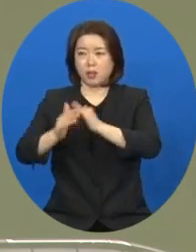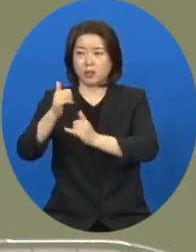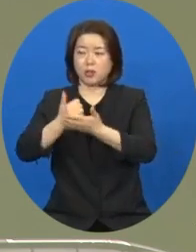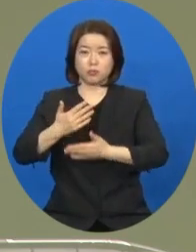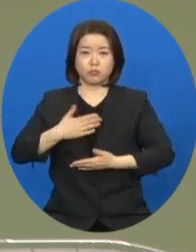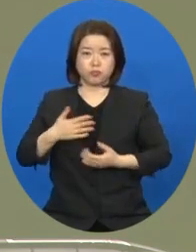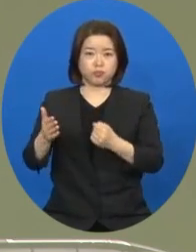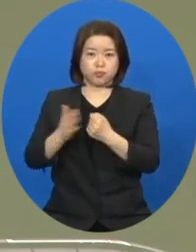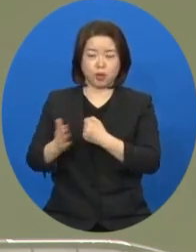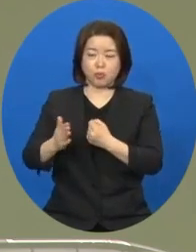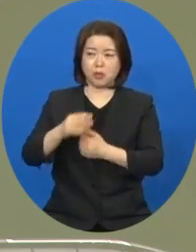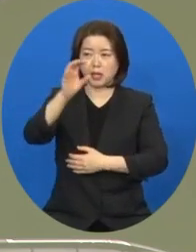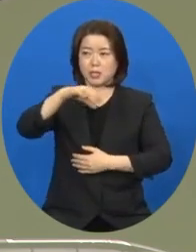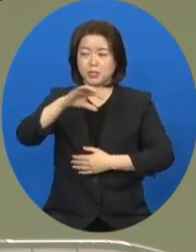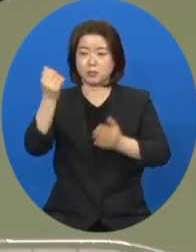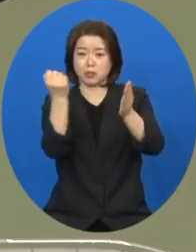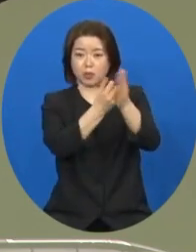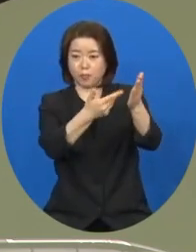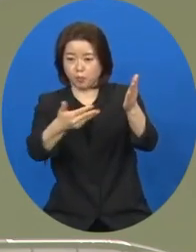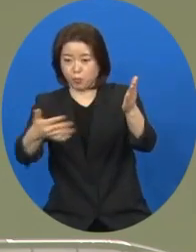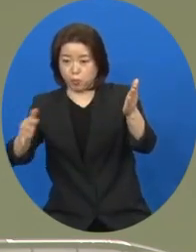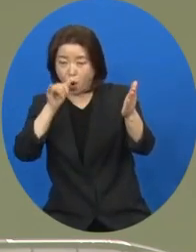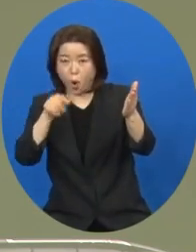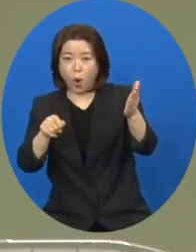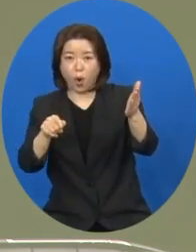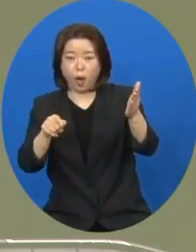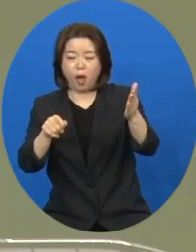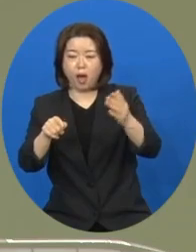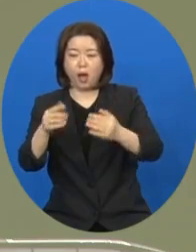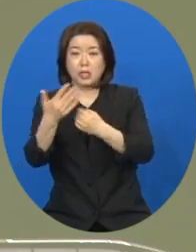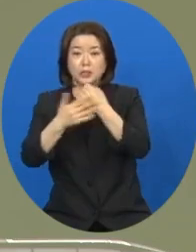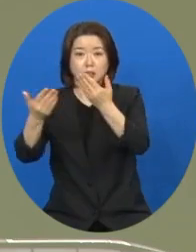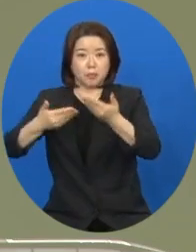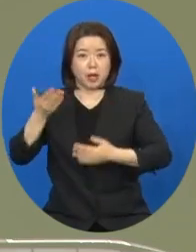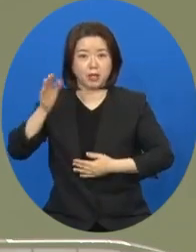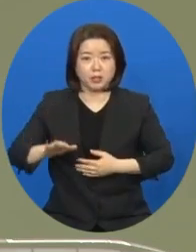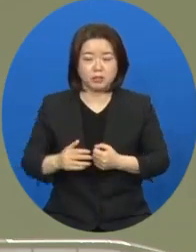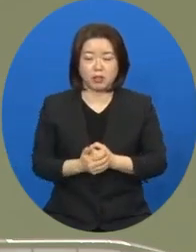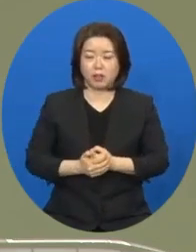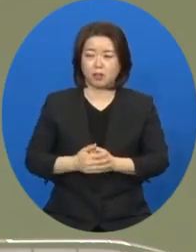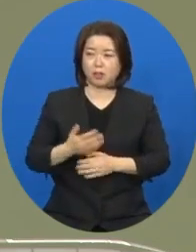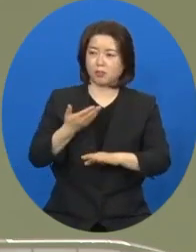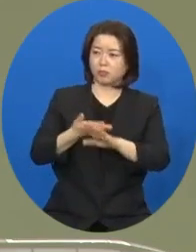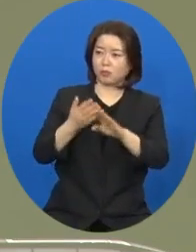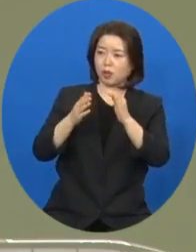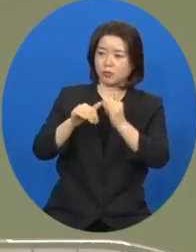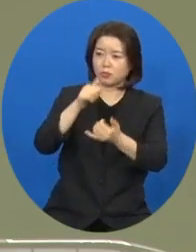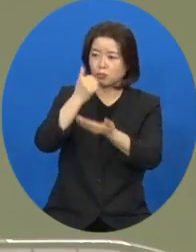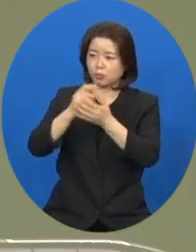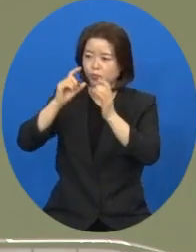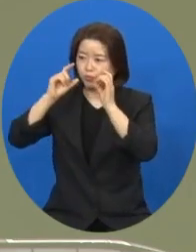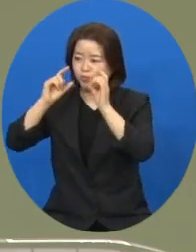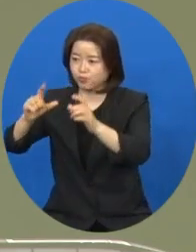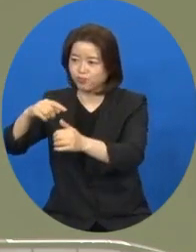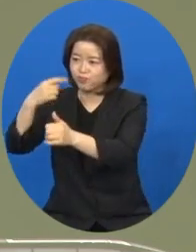때문에 십자가에 보혈을 흘리셨는데 그런 은혜를 받아놓고 나는 다른 사람을 돌로 친다니.